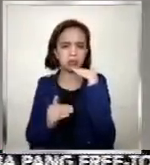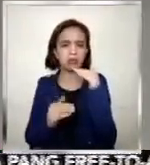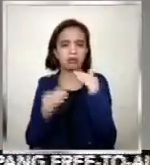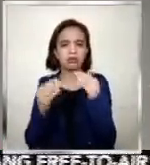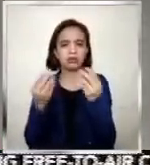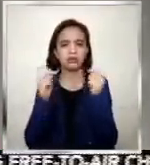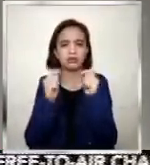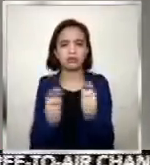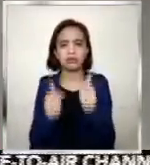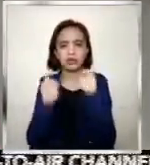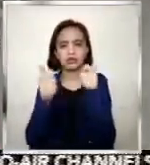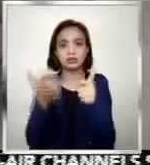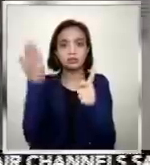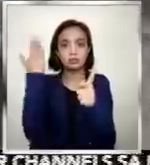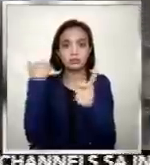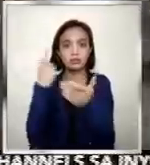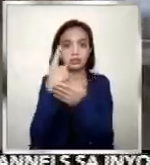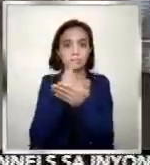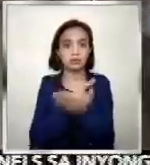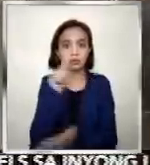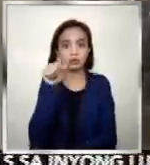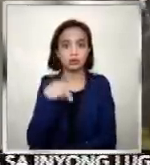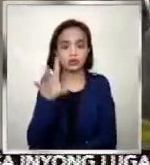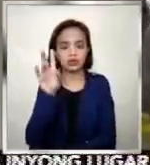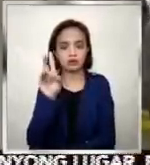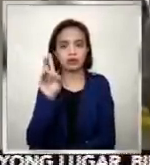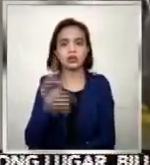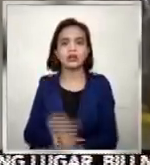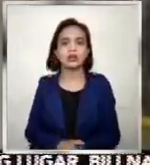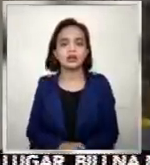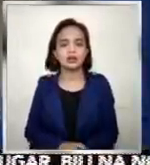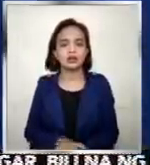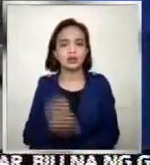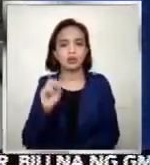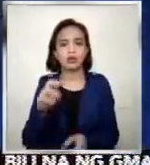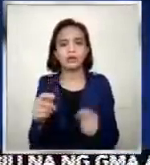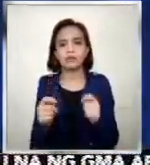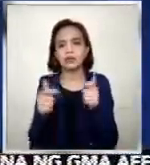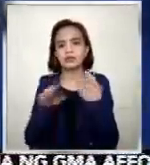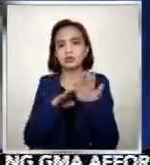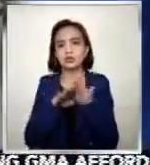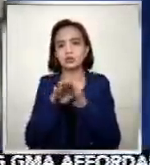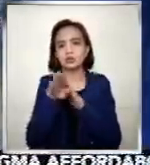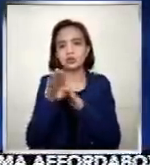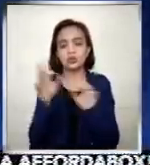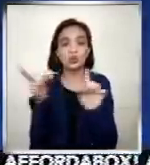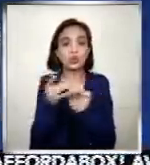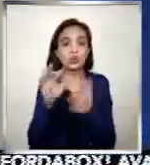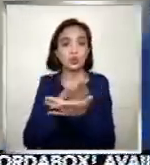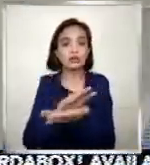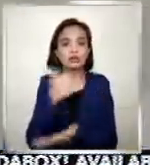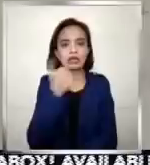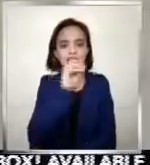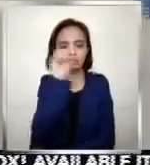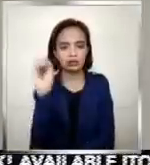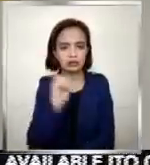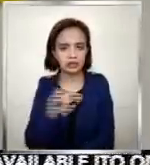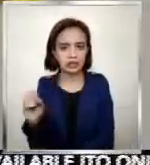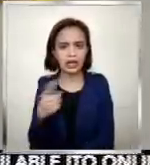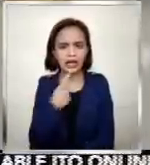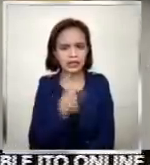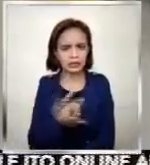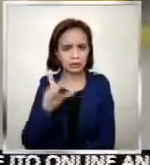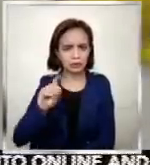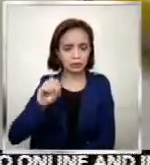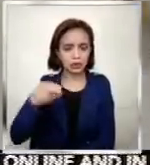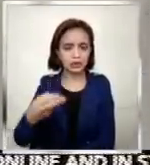1.7 noong nakaraang linggo. Bumagal din ang growth rate o bilis ng pagtaas ng bilang ng mga kaso sa 10%. Sabi ng DOH, asahan pa rin ang